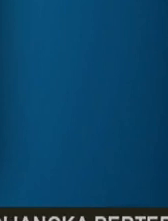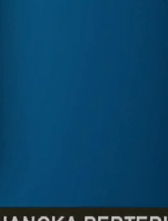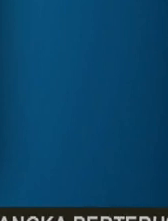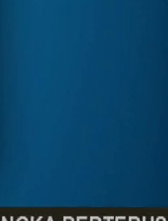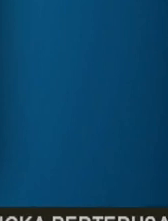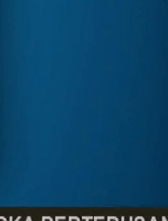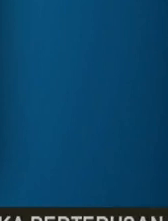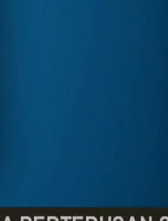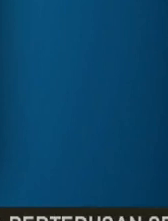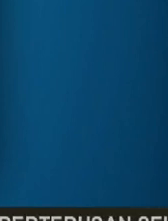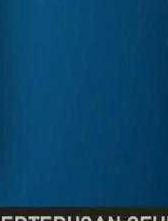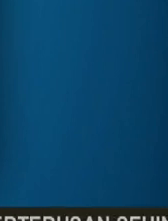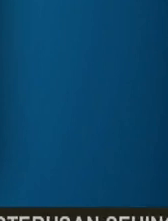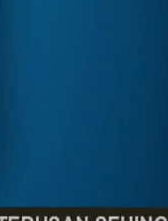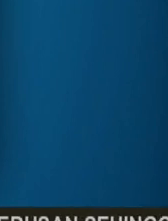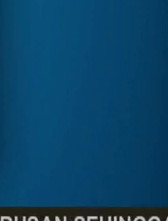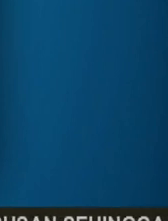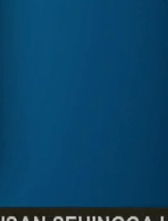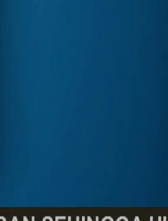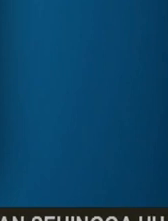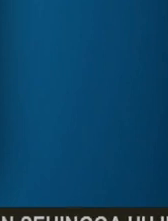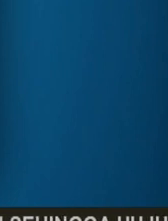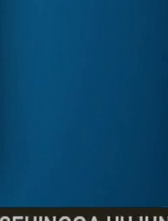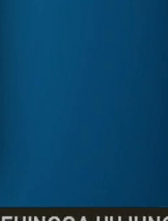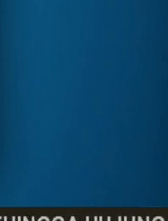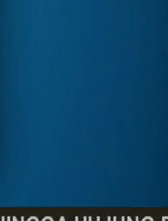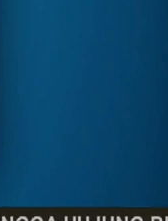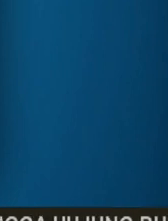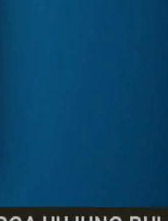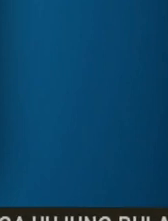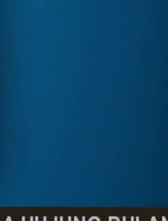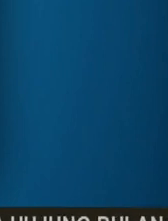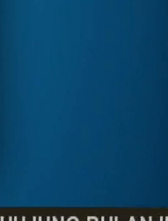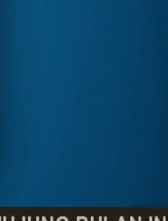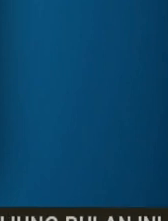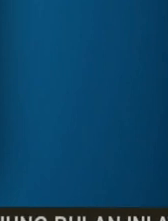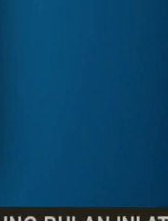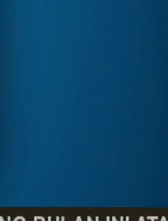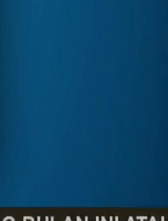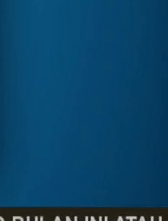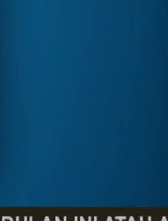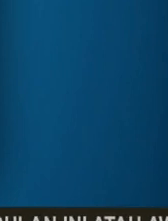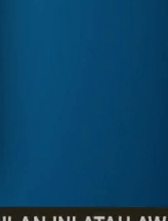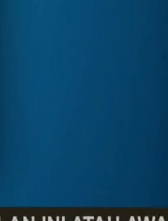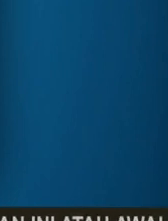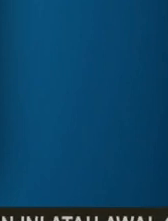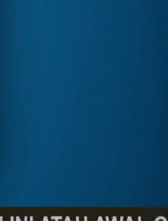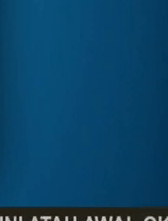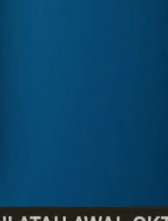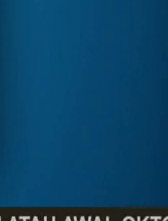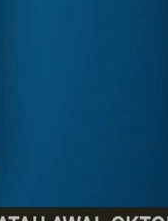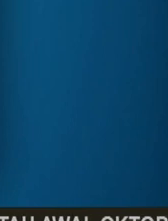sungkup muka bolehlah menghantar trust melalui drop off point di bangunan lama pejabat daerah tutong dari